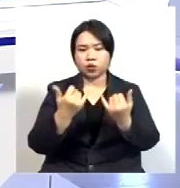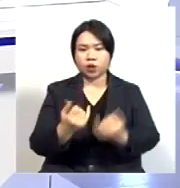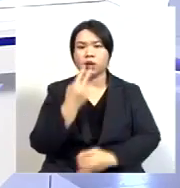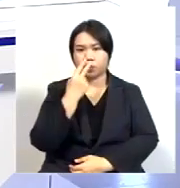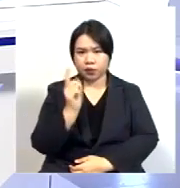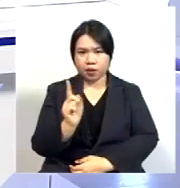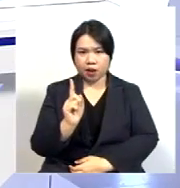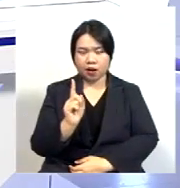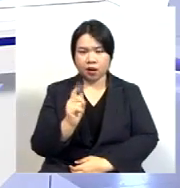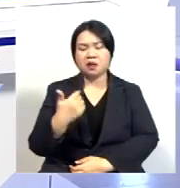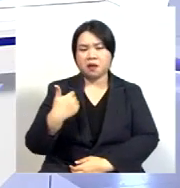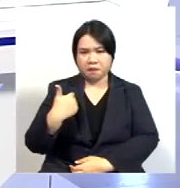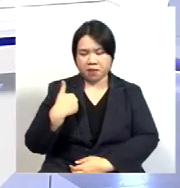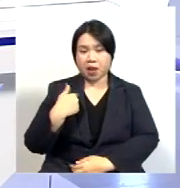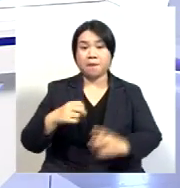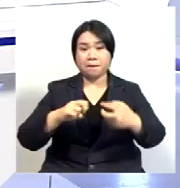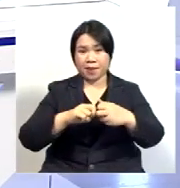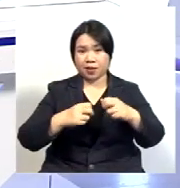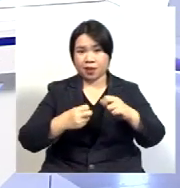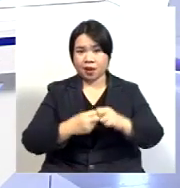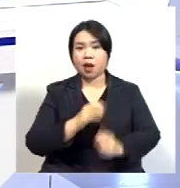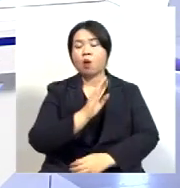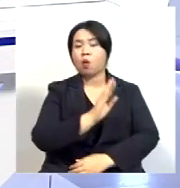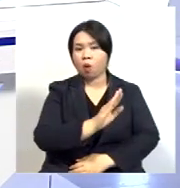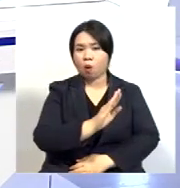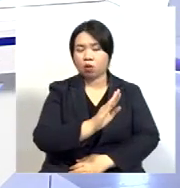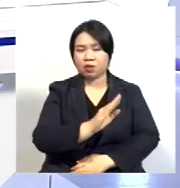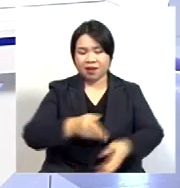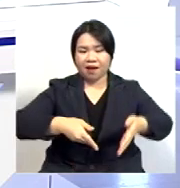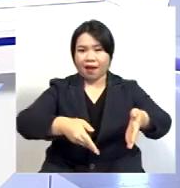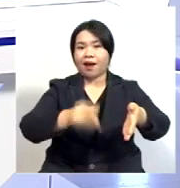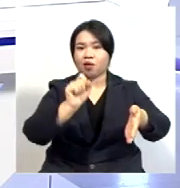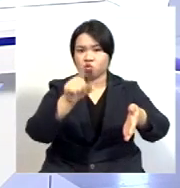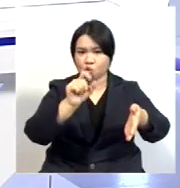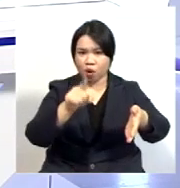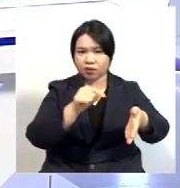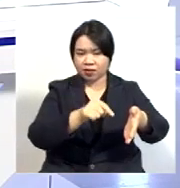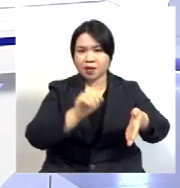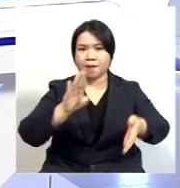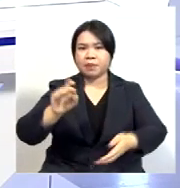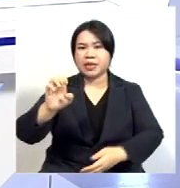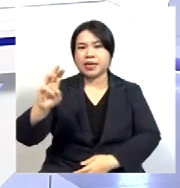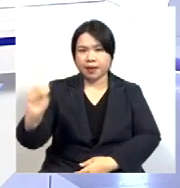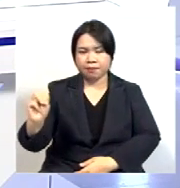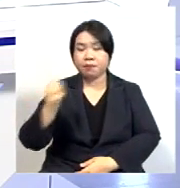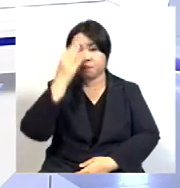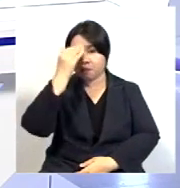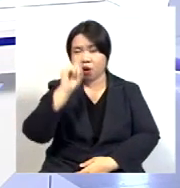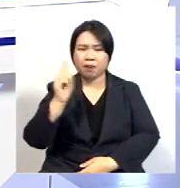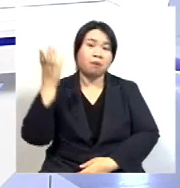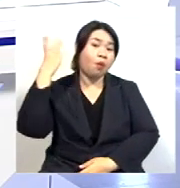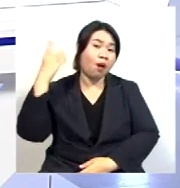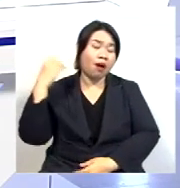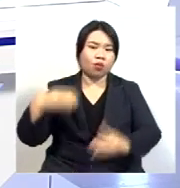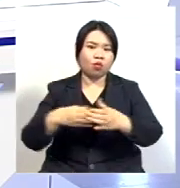มาดูเรื่องของการยุติข้อพิพาทนะคะระหว่างการทางพิเศษแห่งประเทศไทยนะกับทาง BEM นะคะหลังจากที่เมื่อวานนี้คณะ